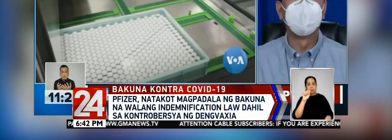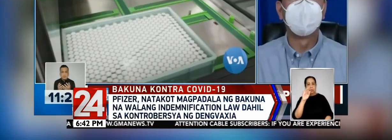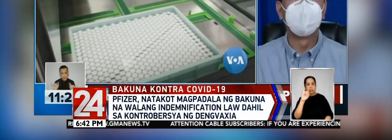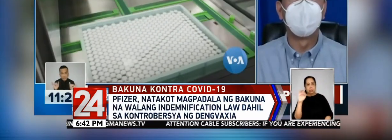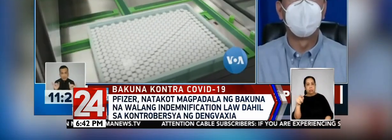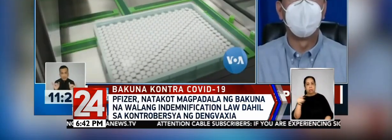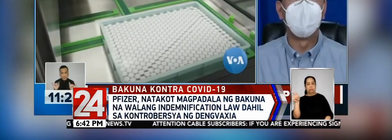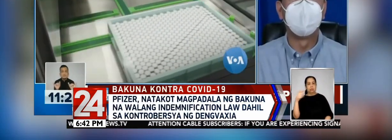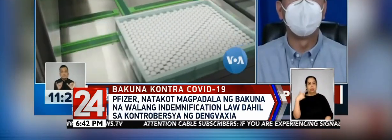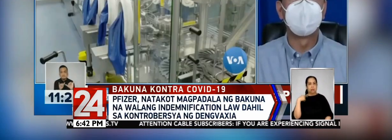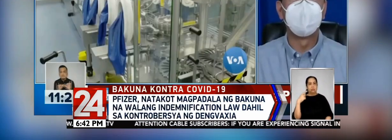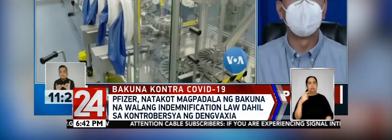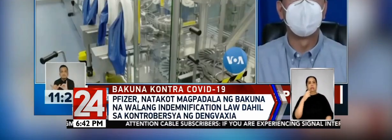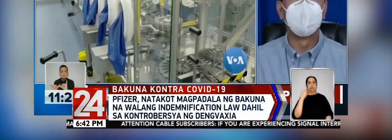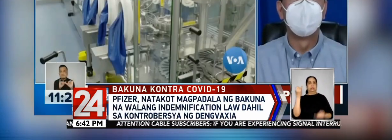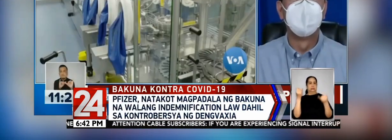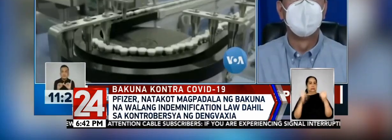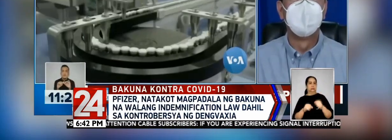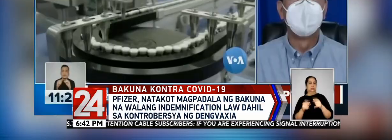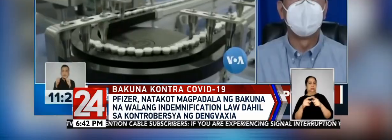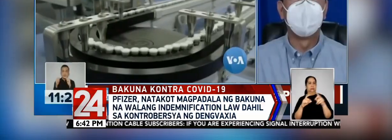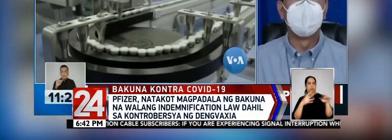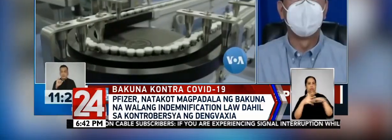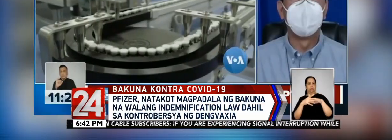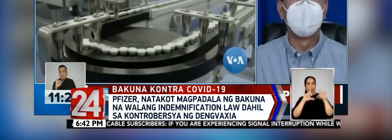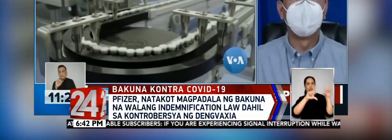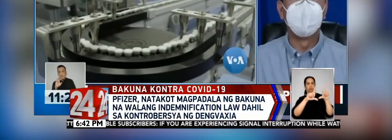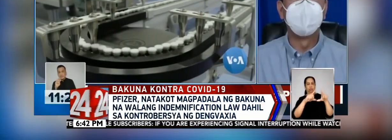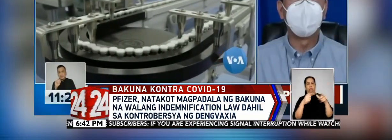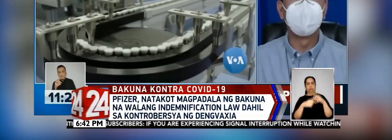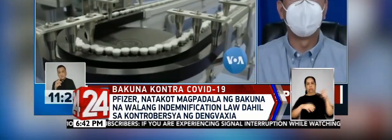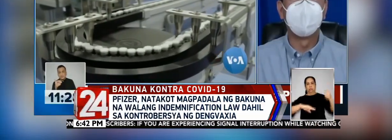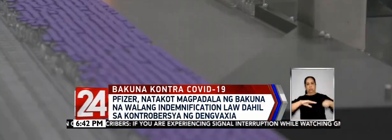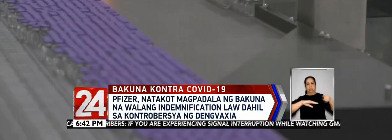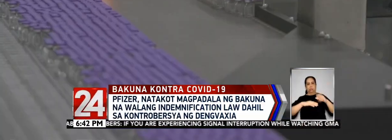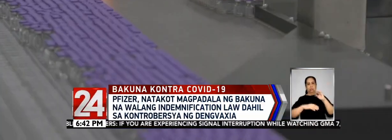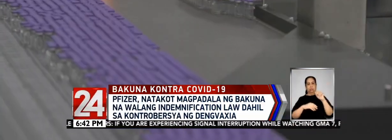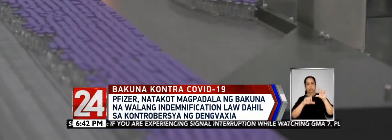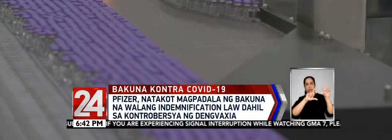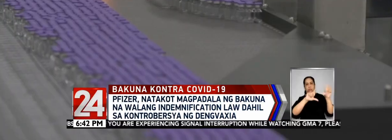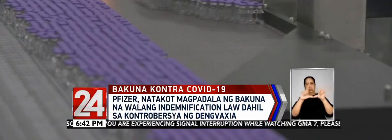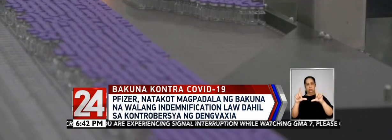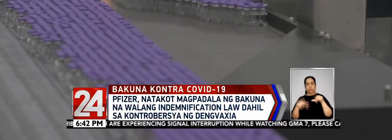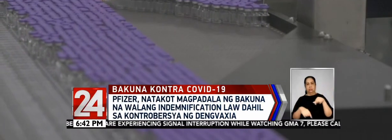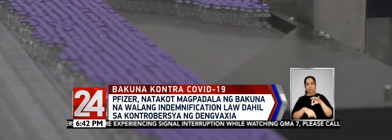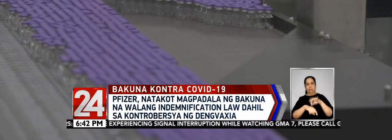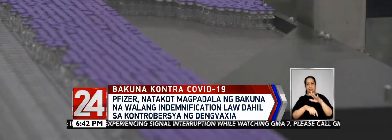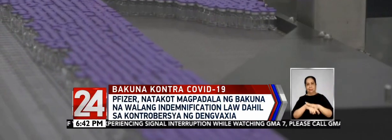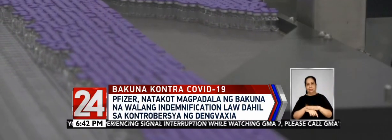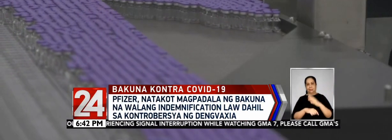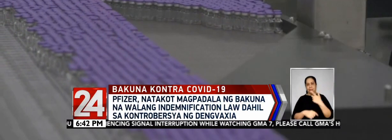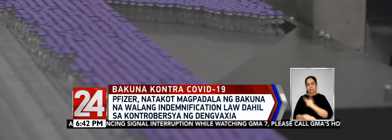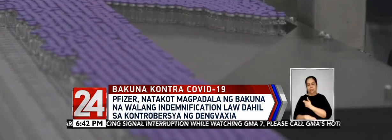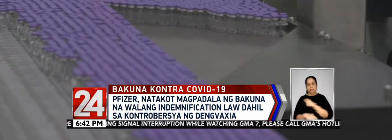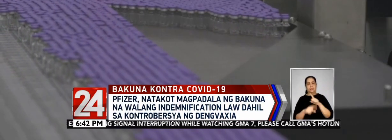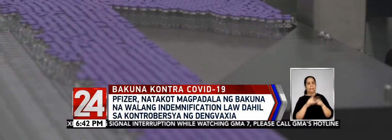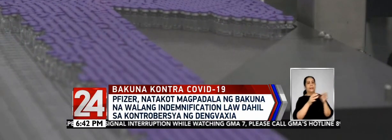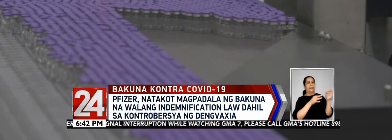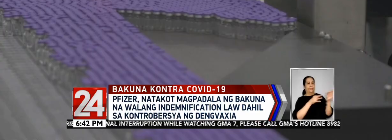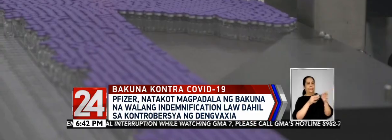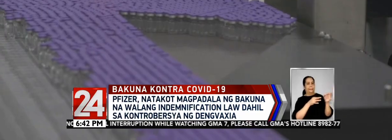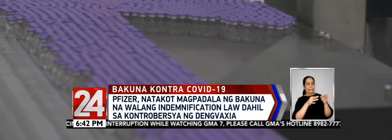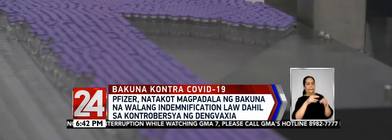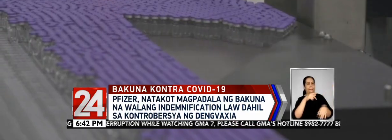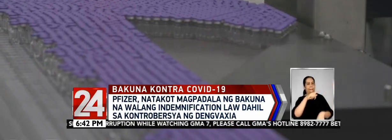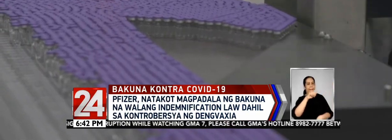ng hablahan dito sa Dengvaxia. Pero naipaliwanag naman na raw nila sa Pfizer at pumayag